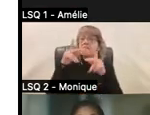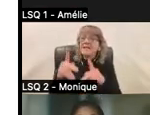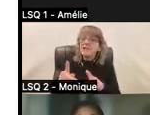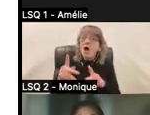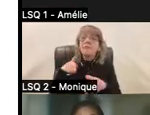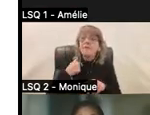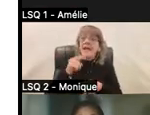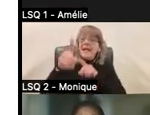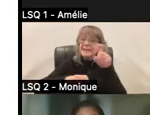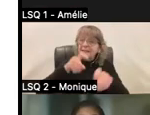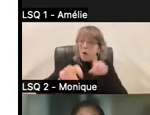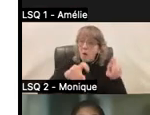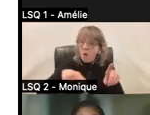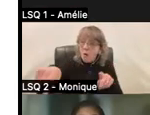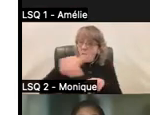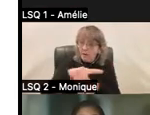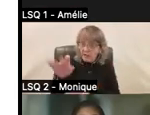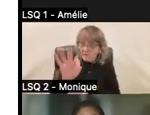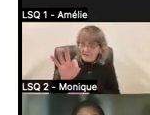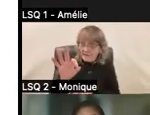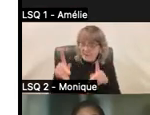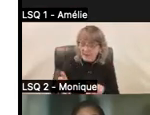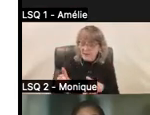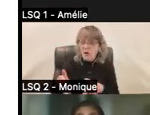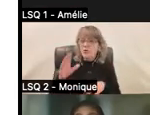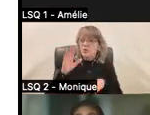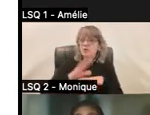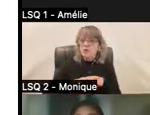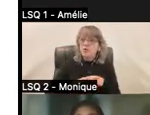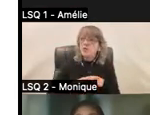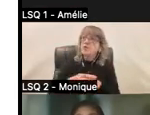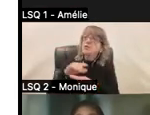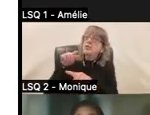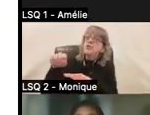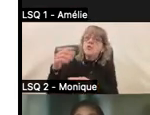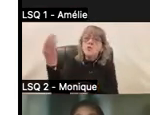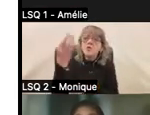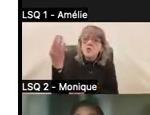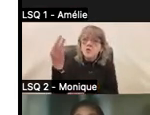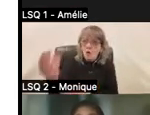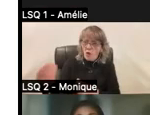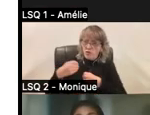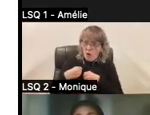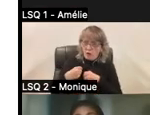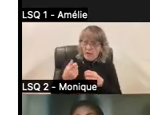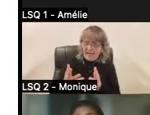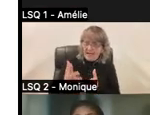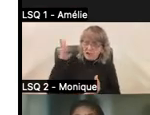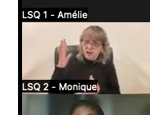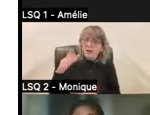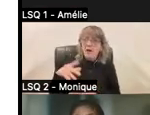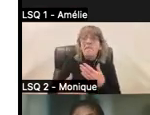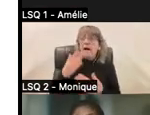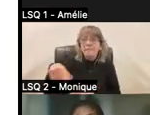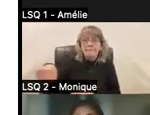interrogées, heu, au sujet, si le cours a enrichi leurs connaissances, alors plus de 90 personnes